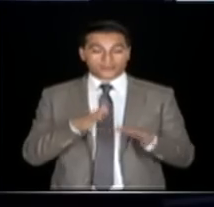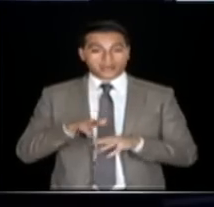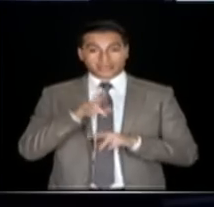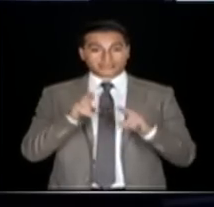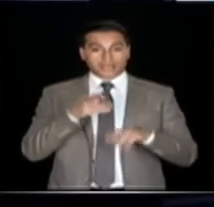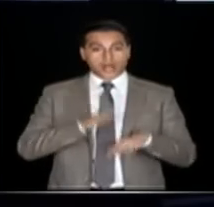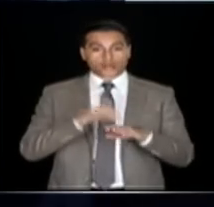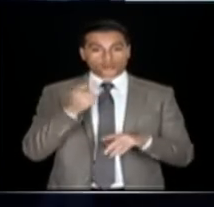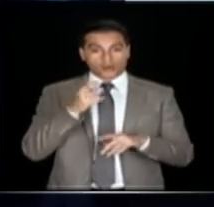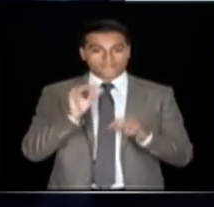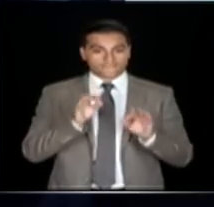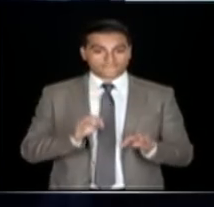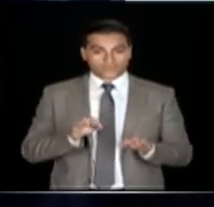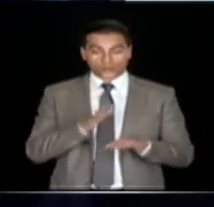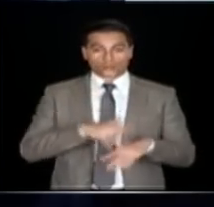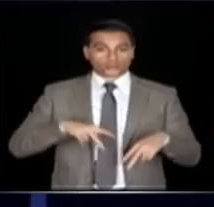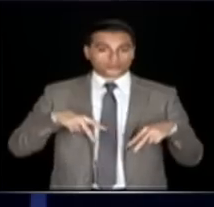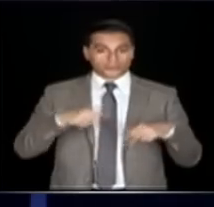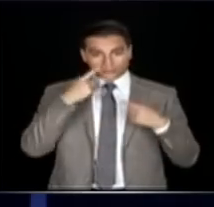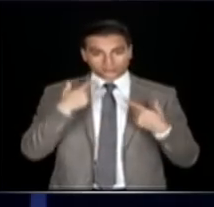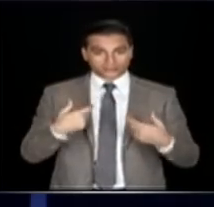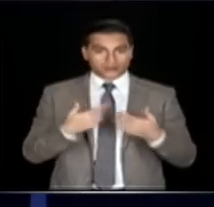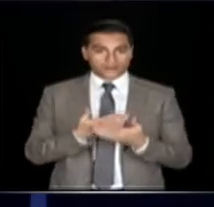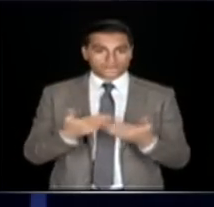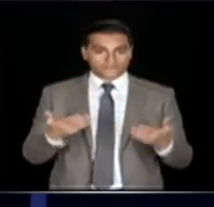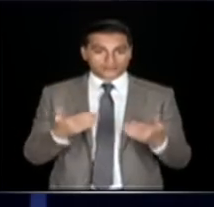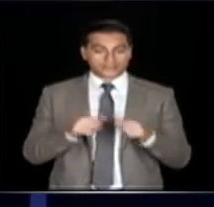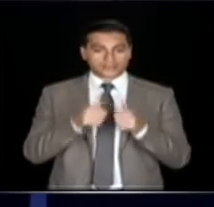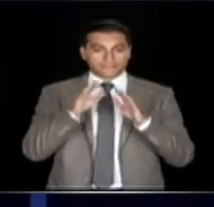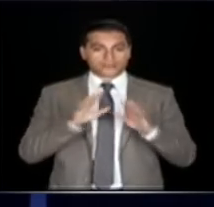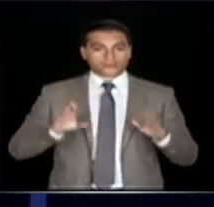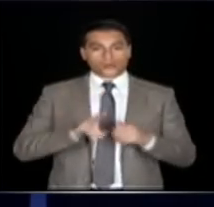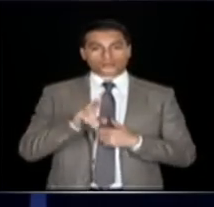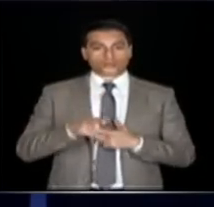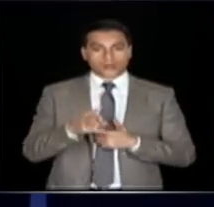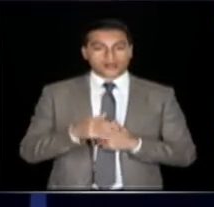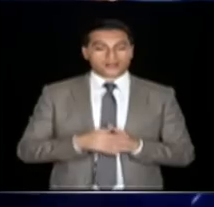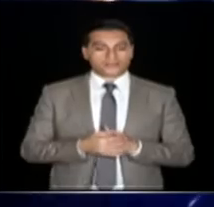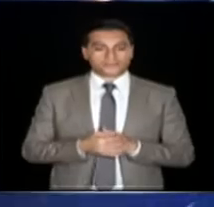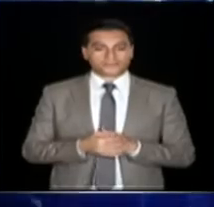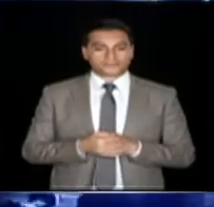أسئلتنا هتعتمد على السرعة، ليكم أنتوا التمانية. سينما ومسرح، والسؤال هو